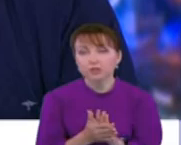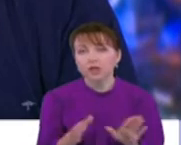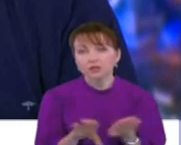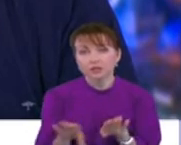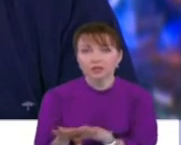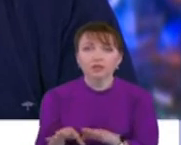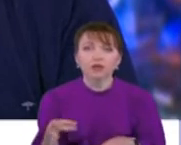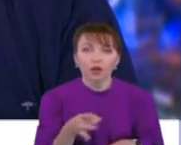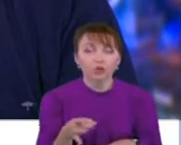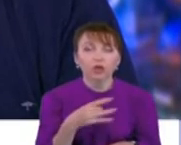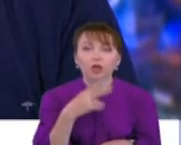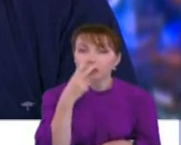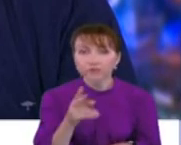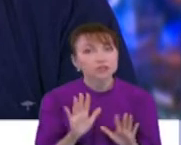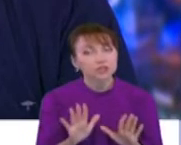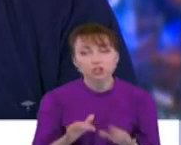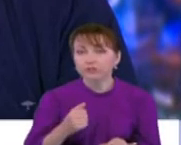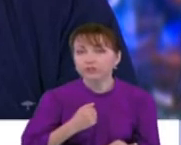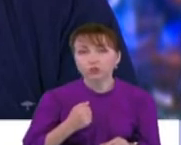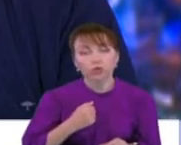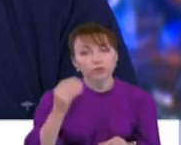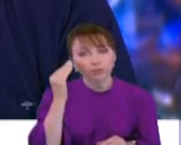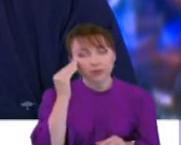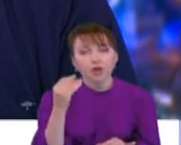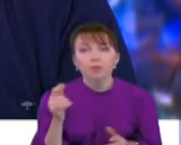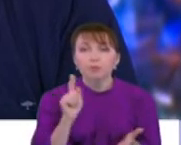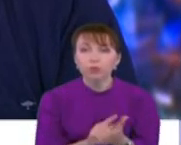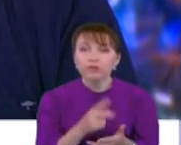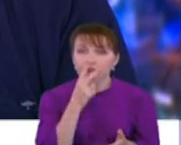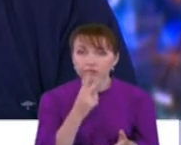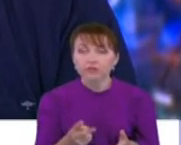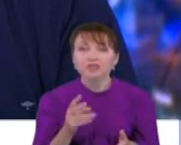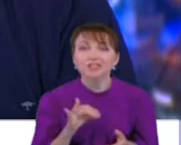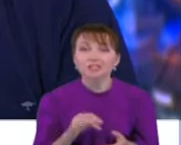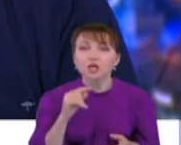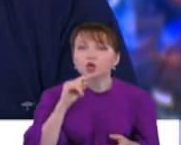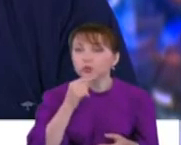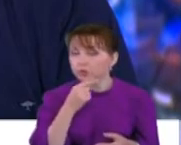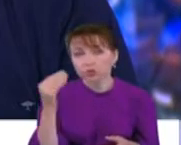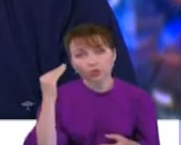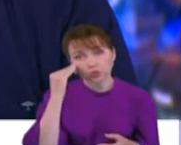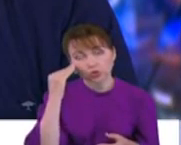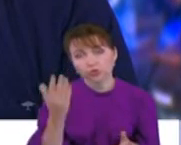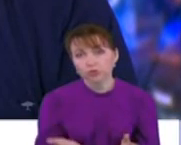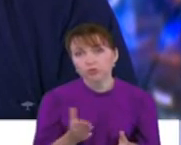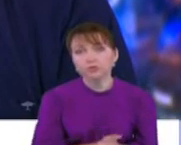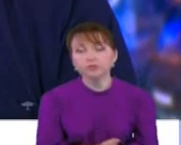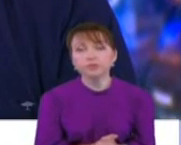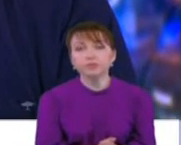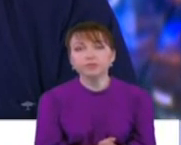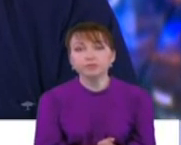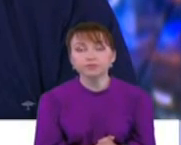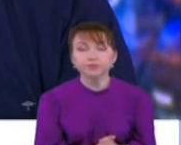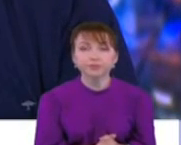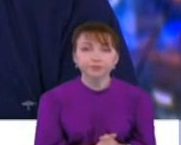районів, дивитися не лише з військової точки зору, ми повинні дивитися і з економічної точки зору, тому що, як би там не